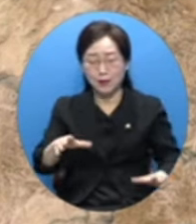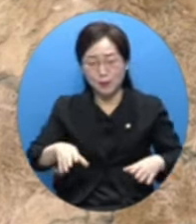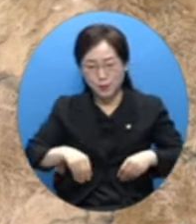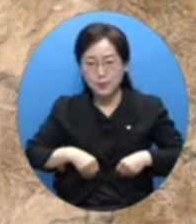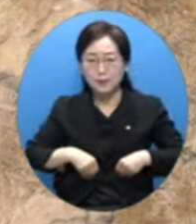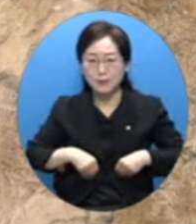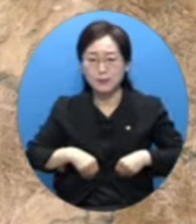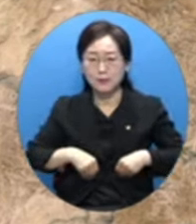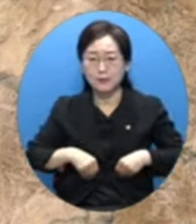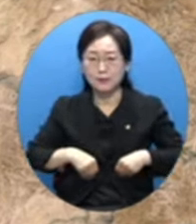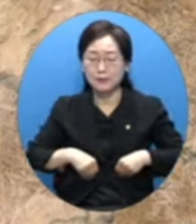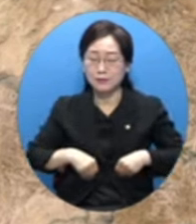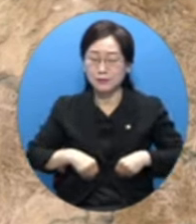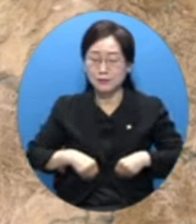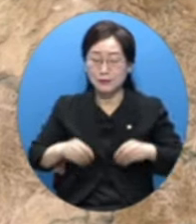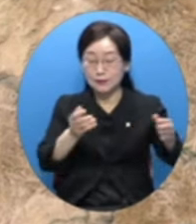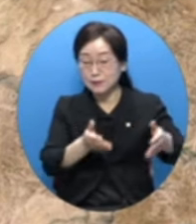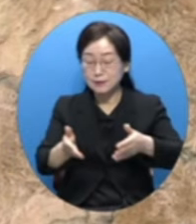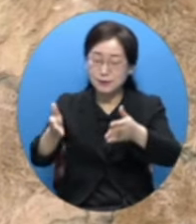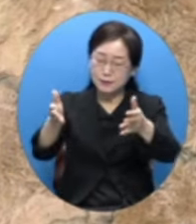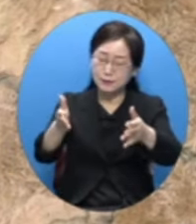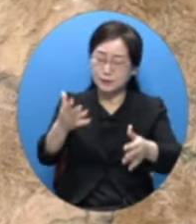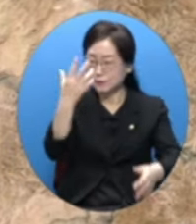시장하셨습니다. 그래서 길가에 한